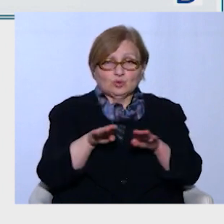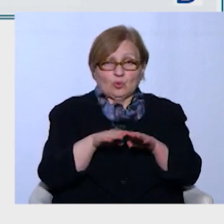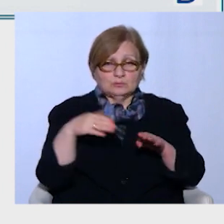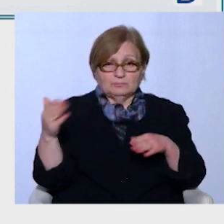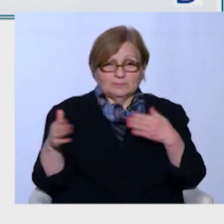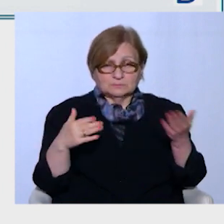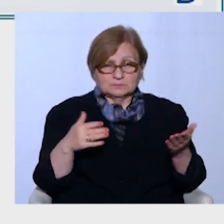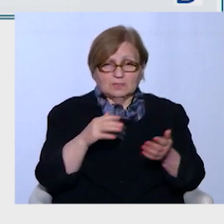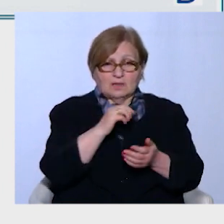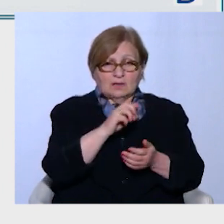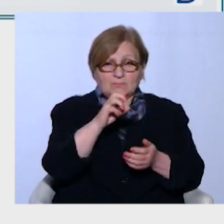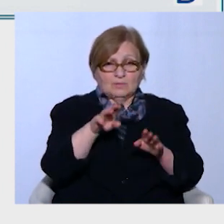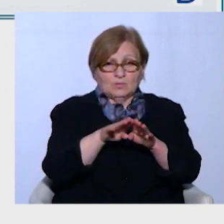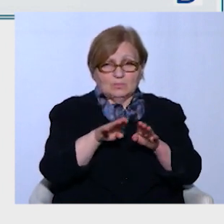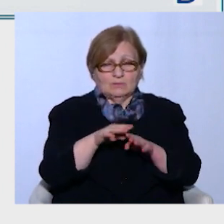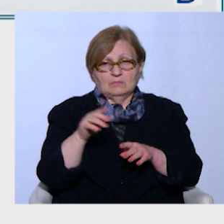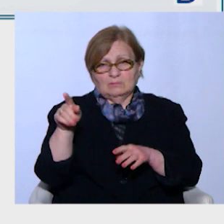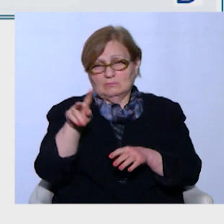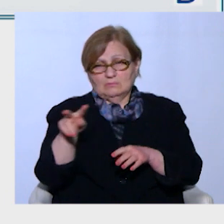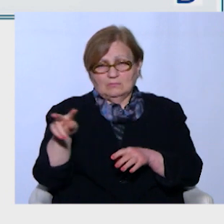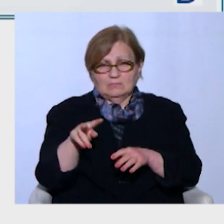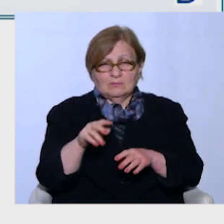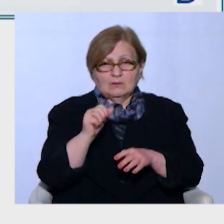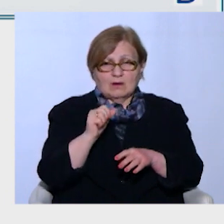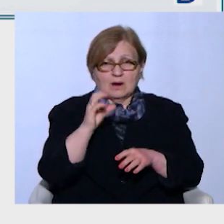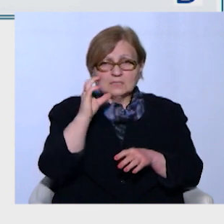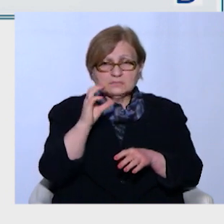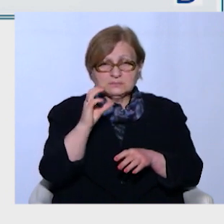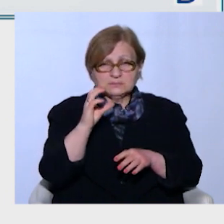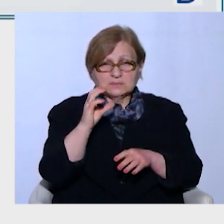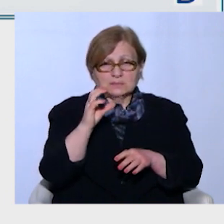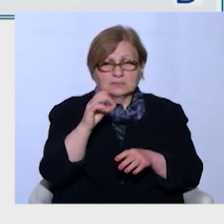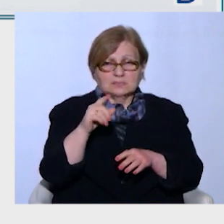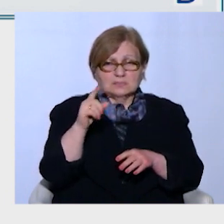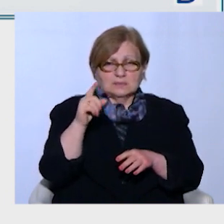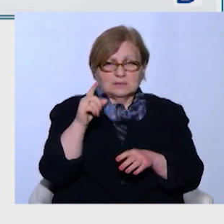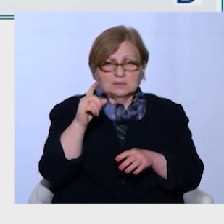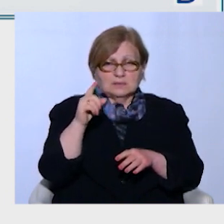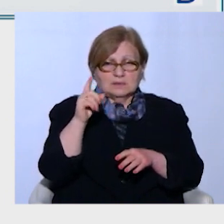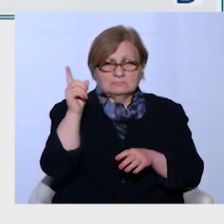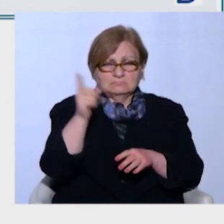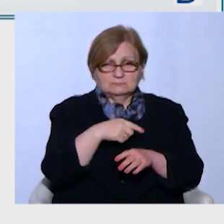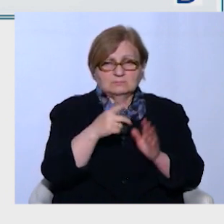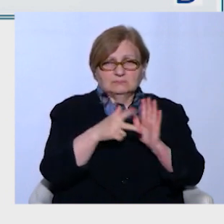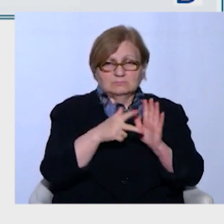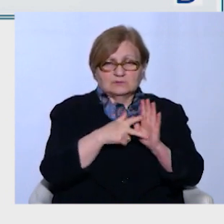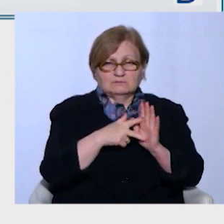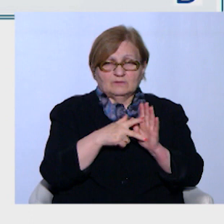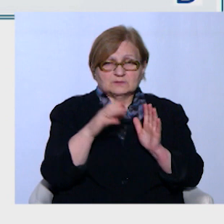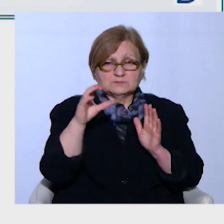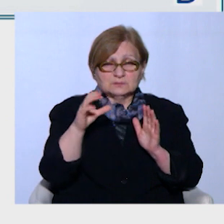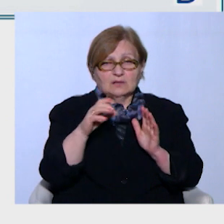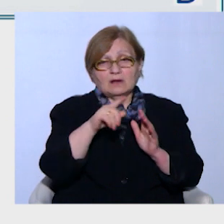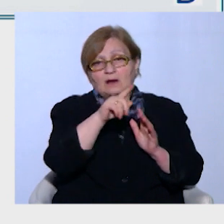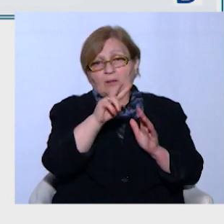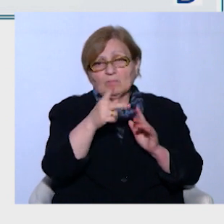AB უდრის CD-ს, ვიცით, რომ AC დიაგონალი არის 8 სანტიმეტრი და უნდა ვიპოვოთ BD დიაგონალი.